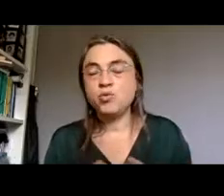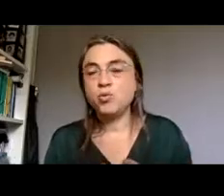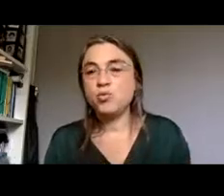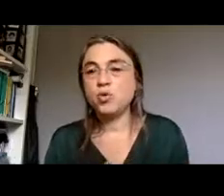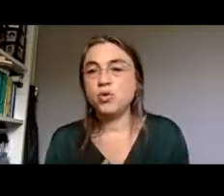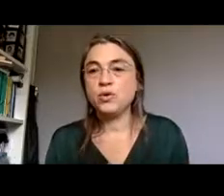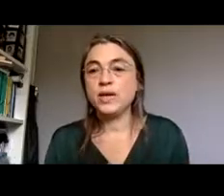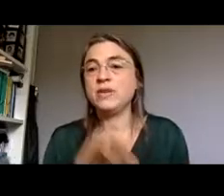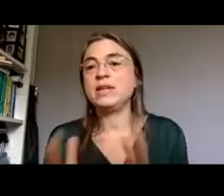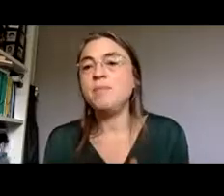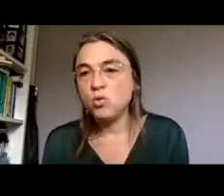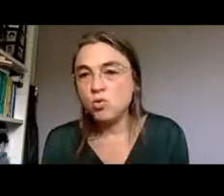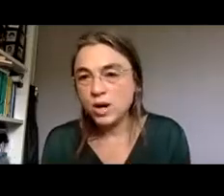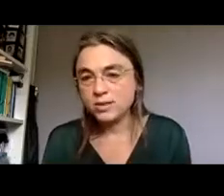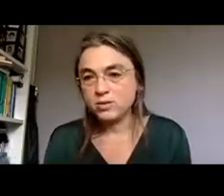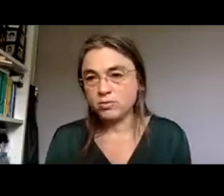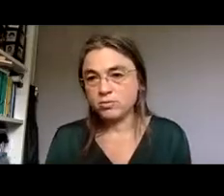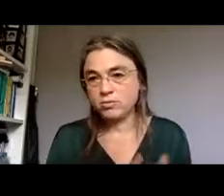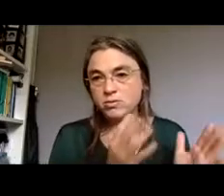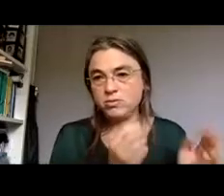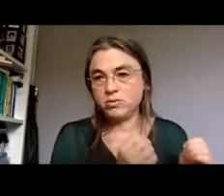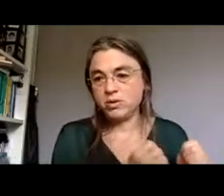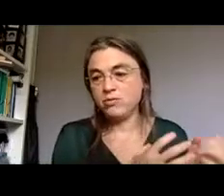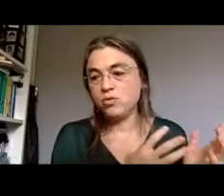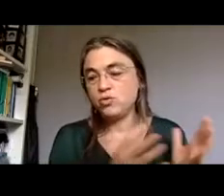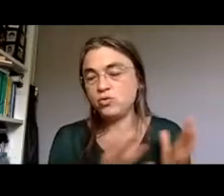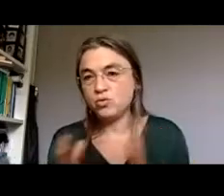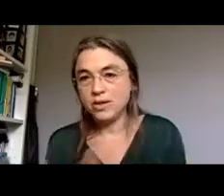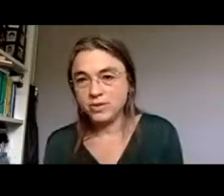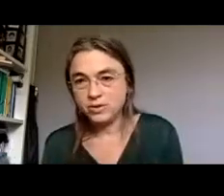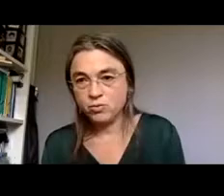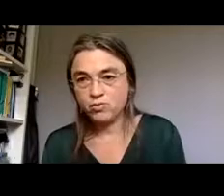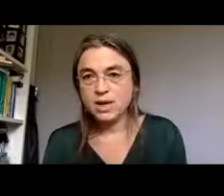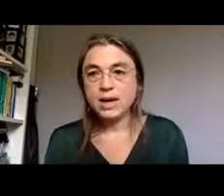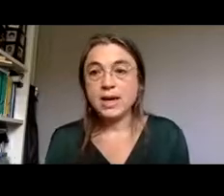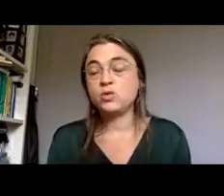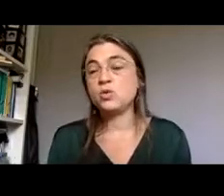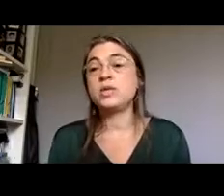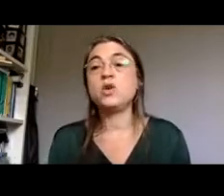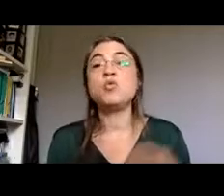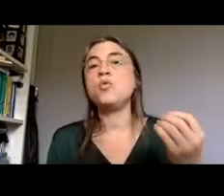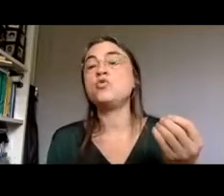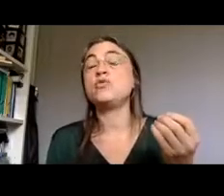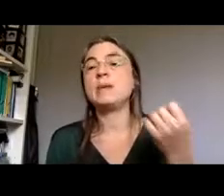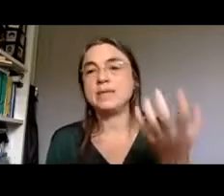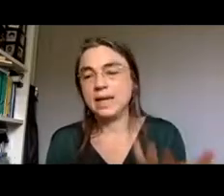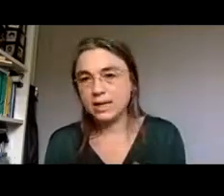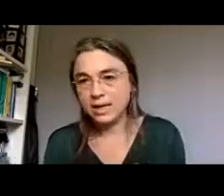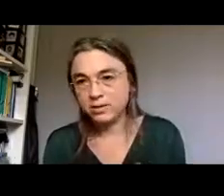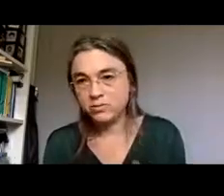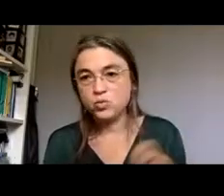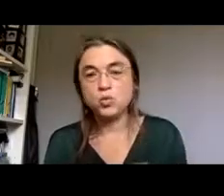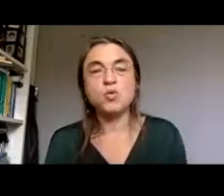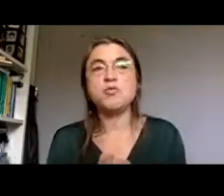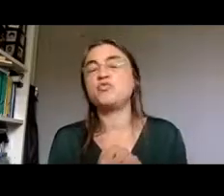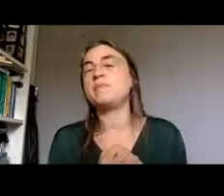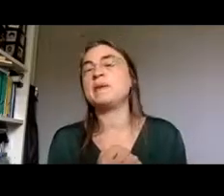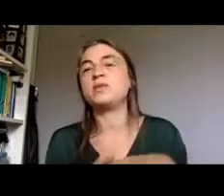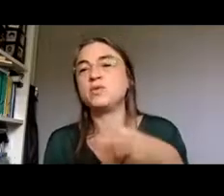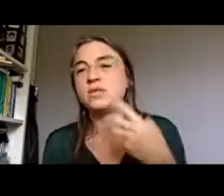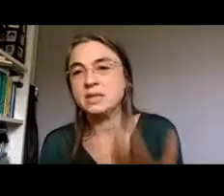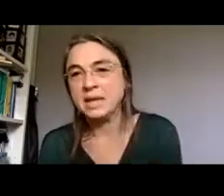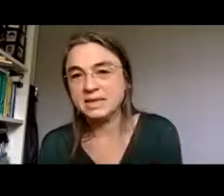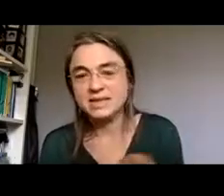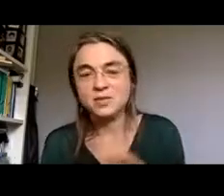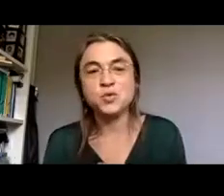médecins il y a une véritable angoisse dans l'évolution de la vision, associée au moment où je vais passer à la canne ou au moment où je vais passer